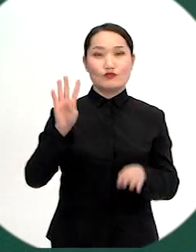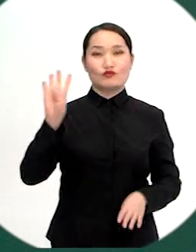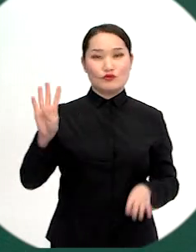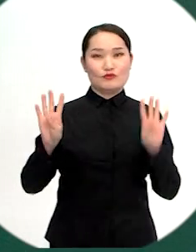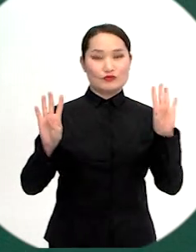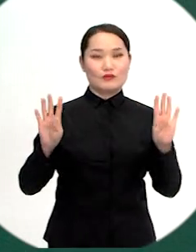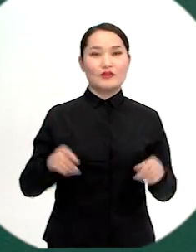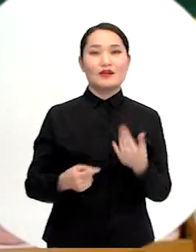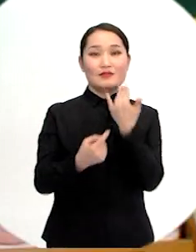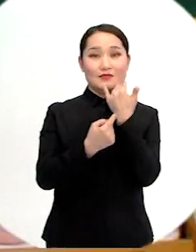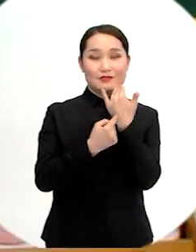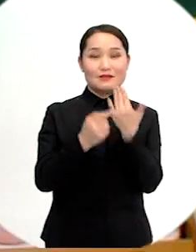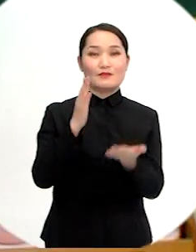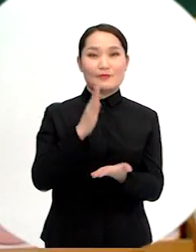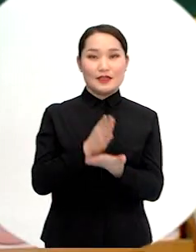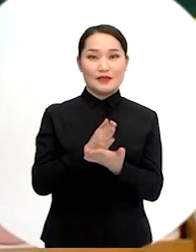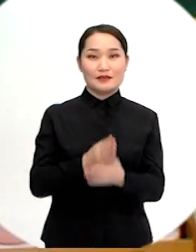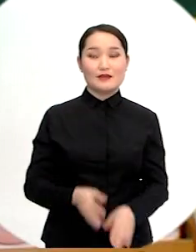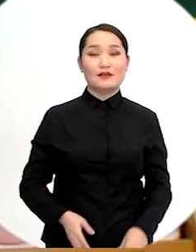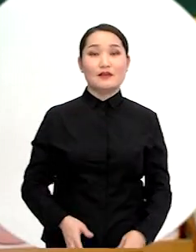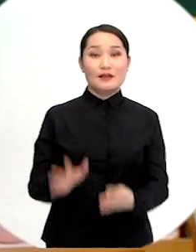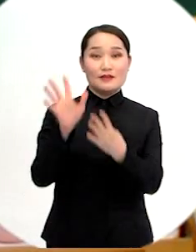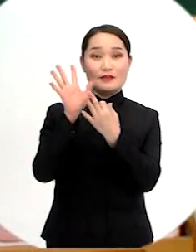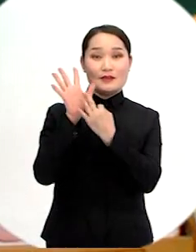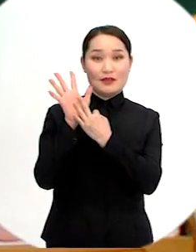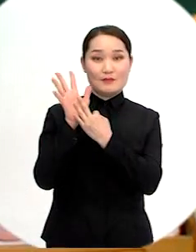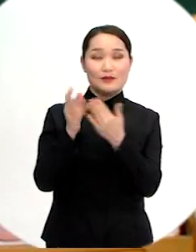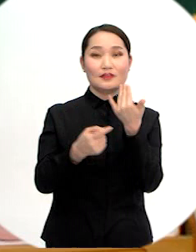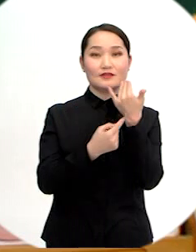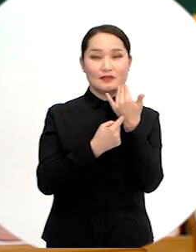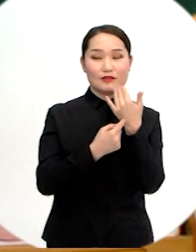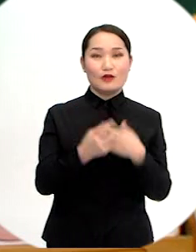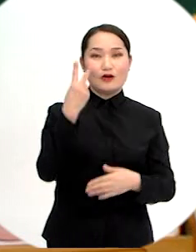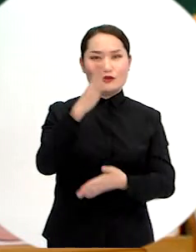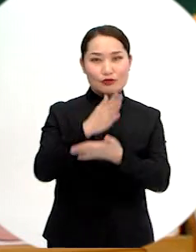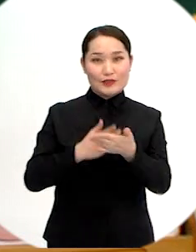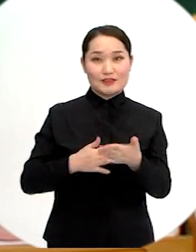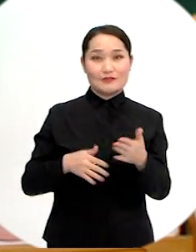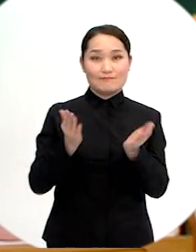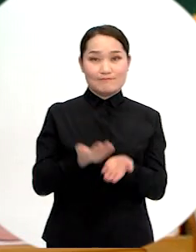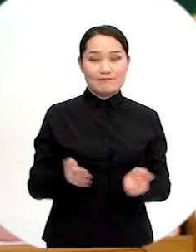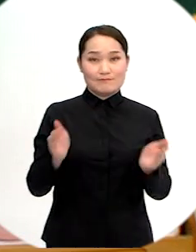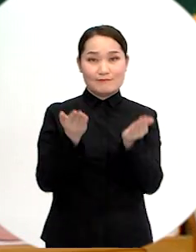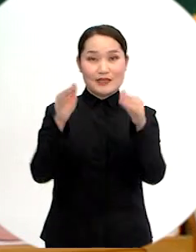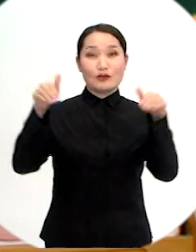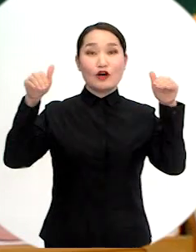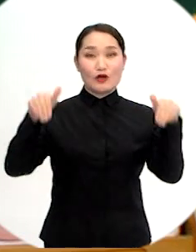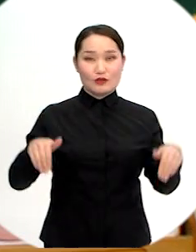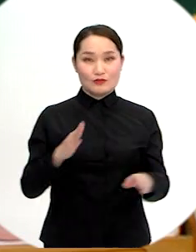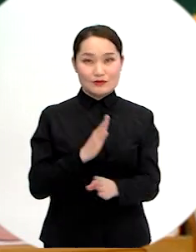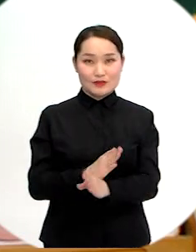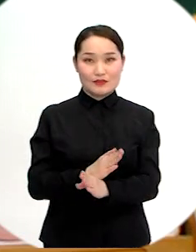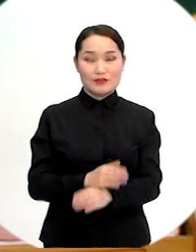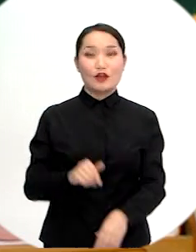цэцэгтэй болсон байна. 8 цэцгээ бид 2 варанд хийсэн. Одоо тэгвэл бүгдээрээ